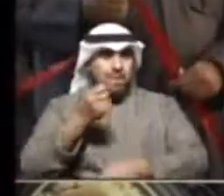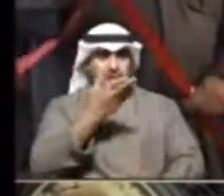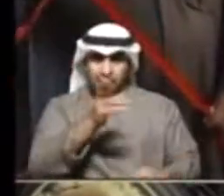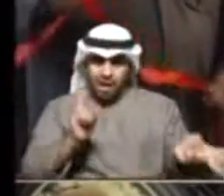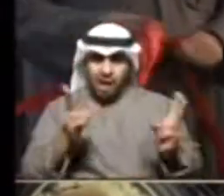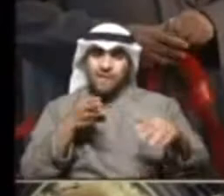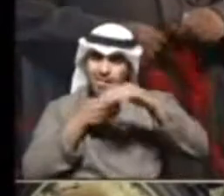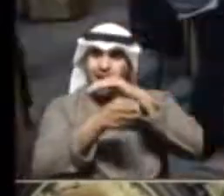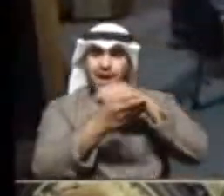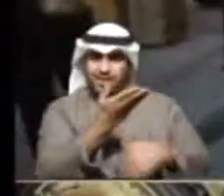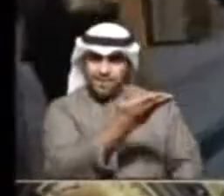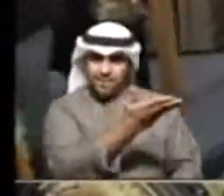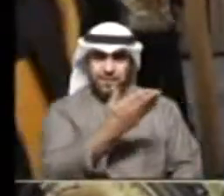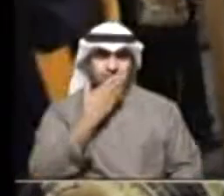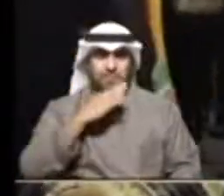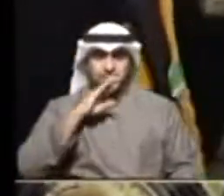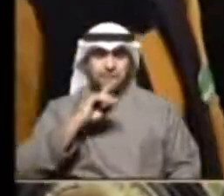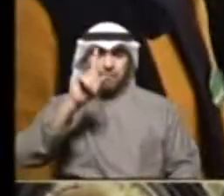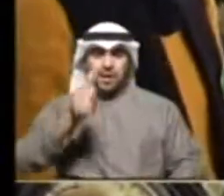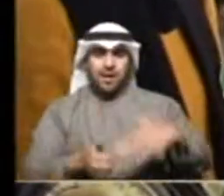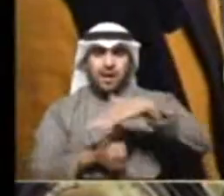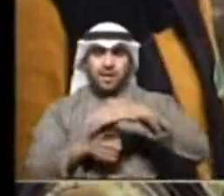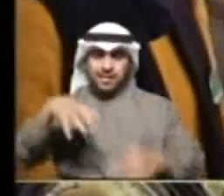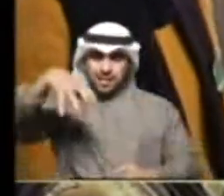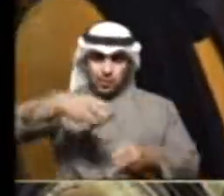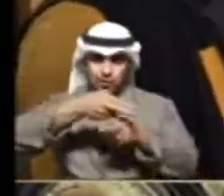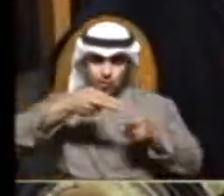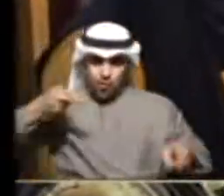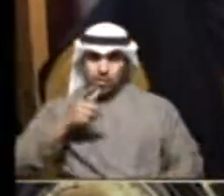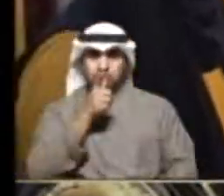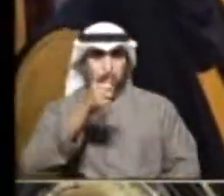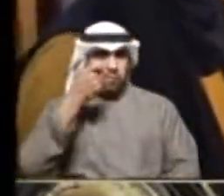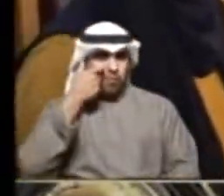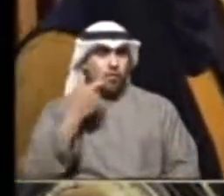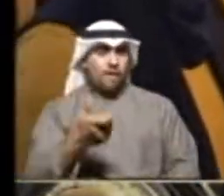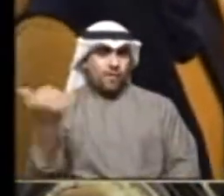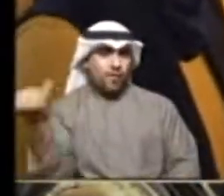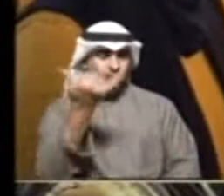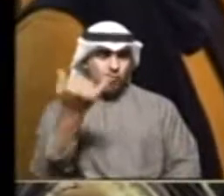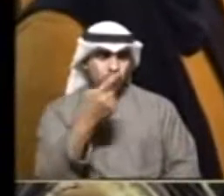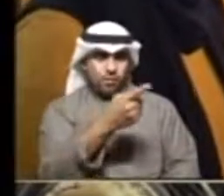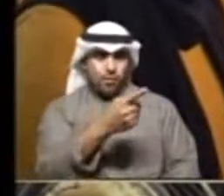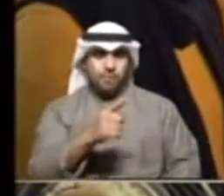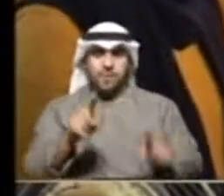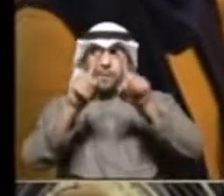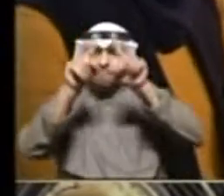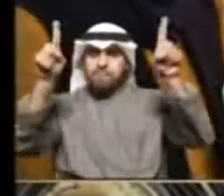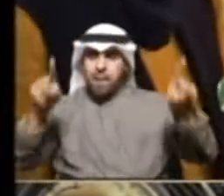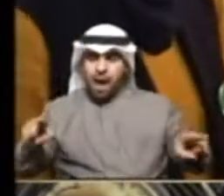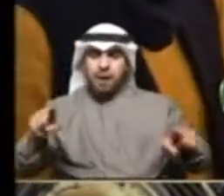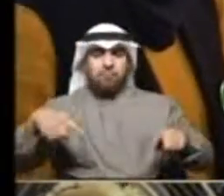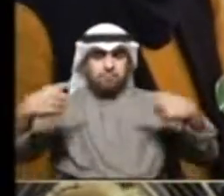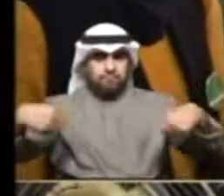والذي حظيت برعاية سامية لحضرة صاحب السمو أمير البلاد الشيخ صباح الأحمد الجابر الصباح حفظه الله